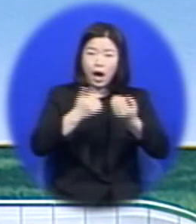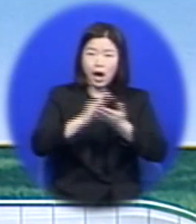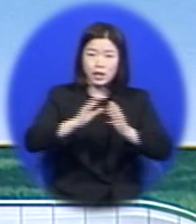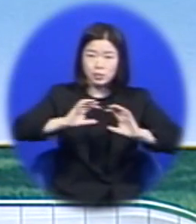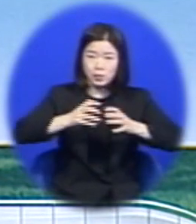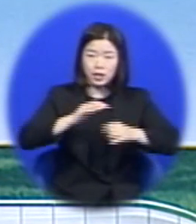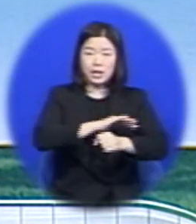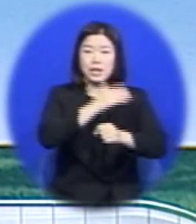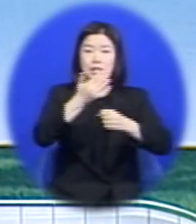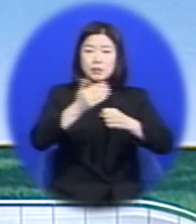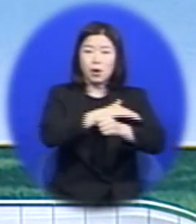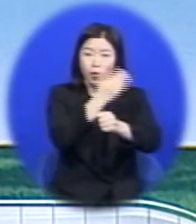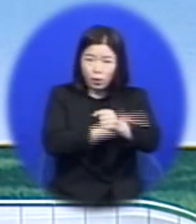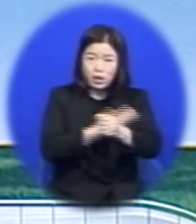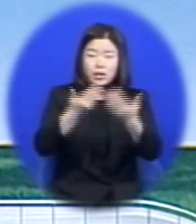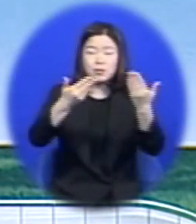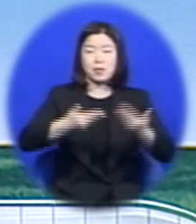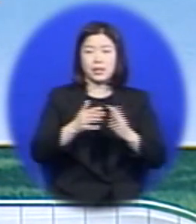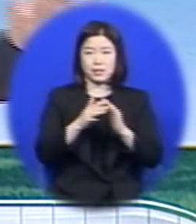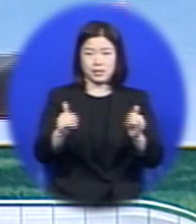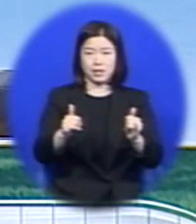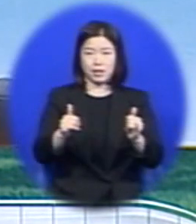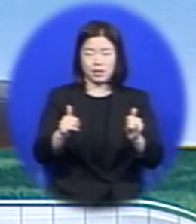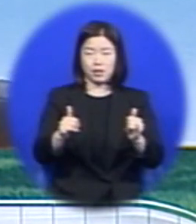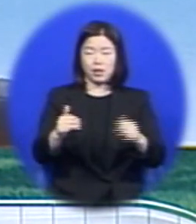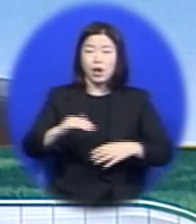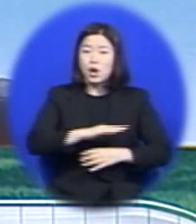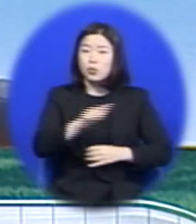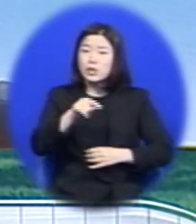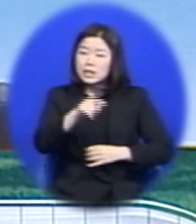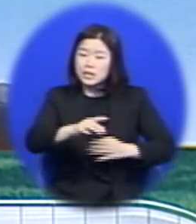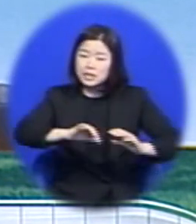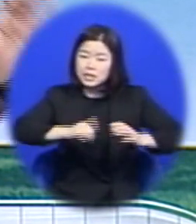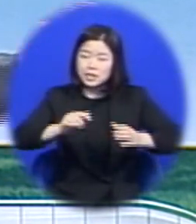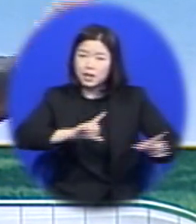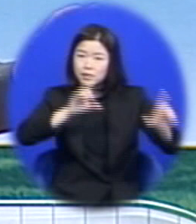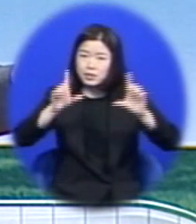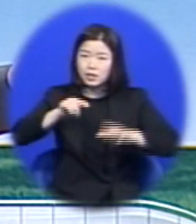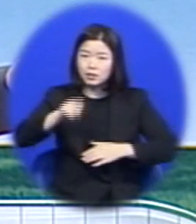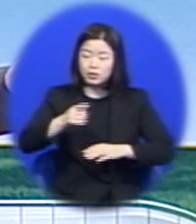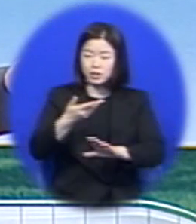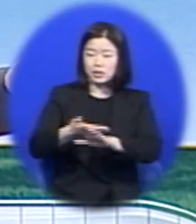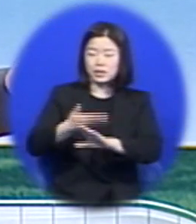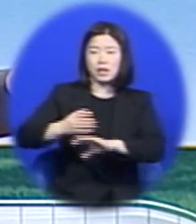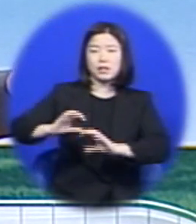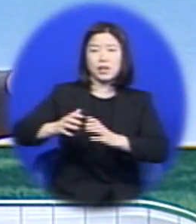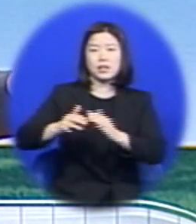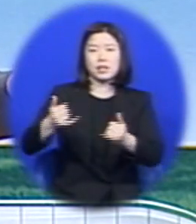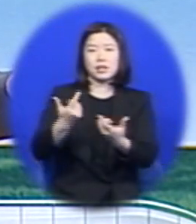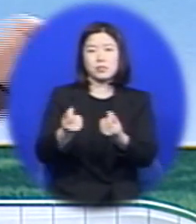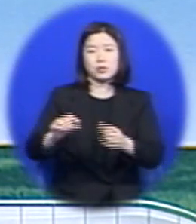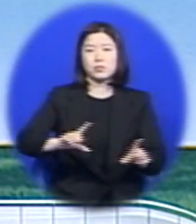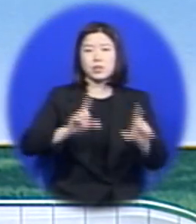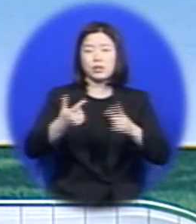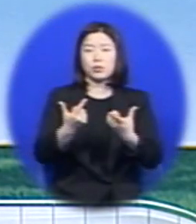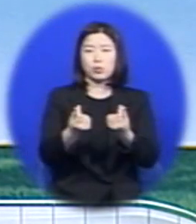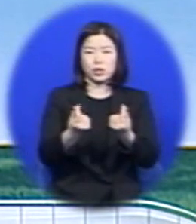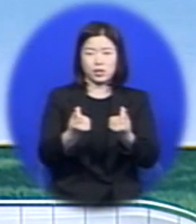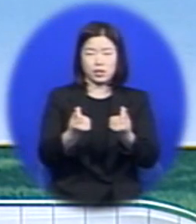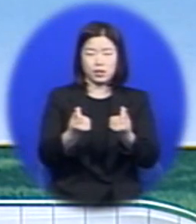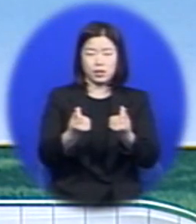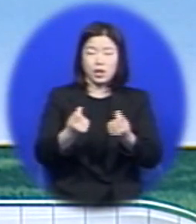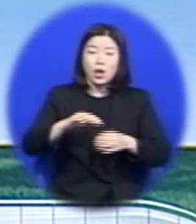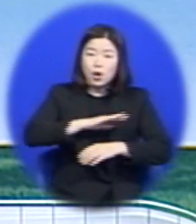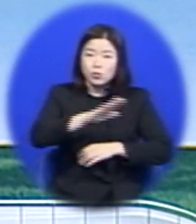받은 사람입니다. 우리는 이제 이 세상을 사는 것이 외국인으로 사는 겁니다. 우리에게 있어서